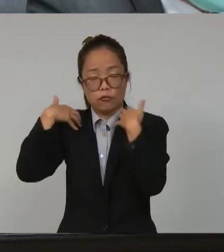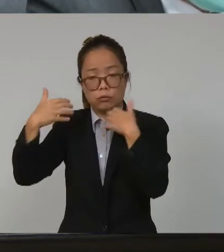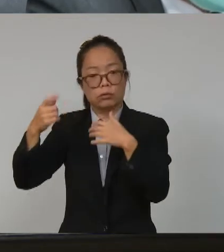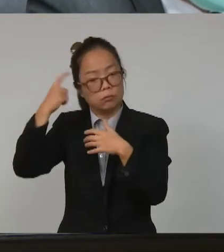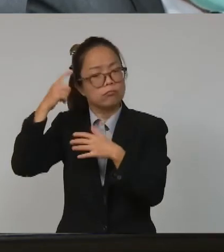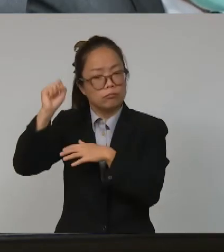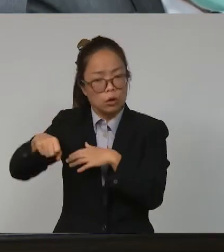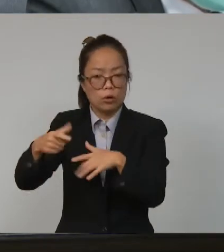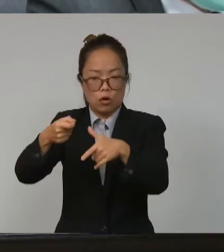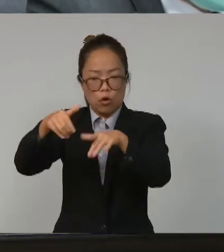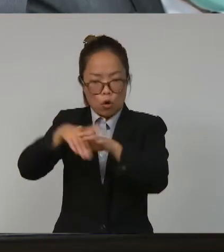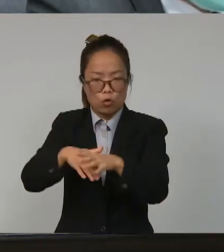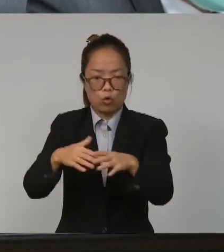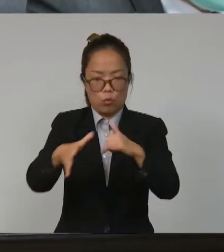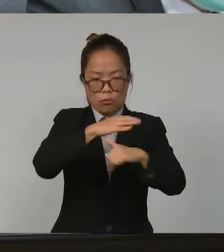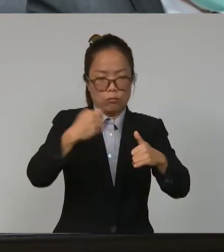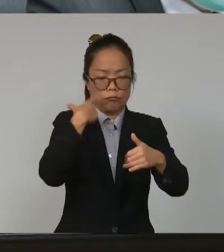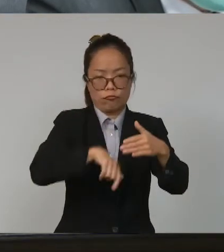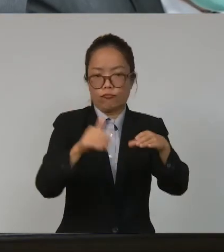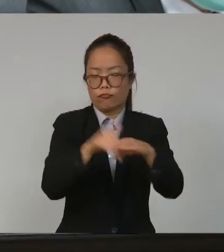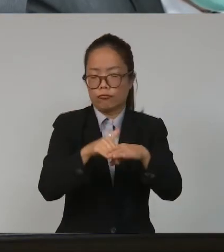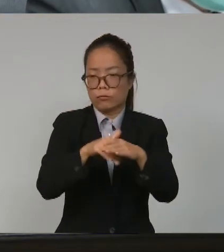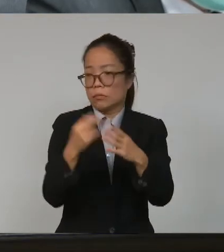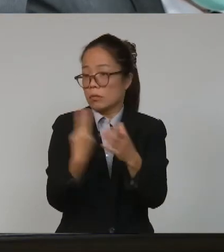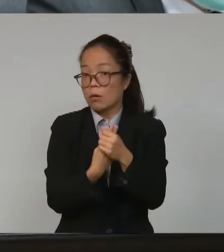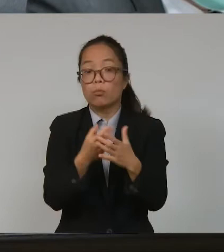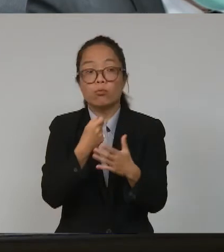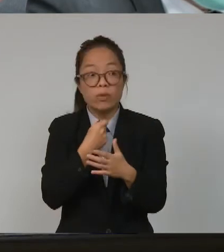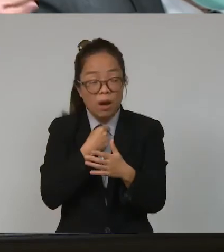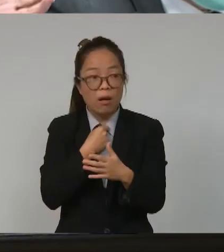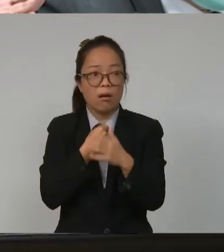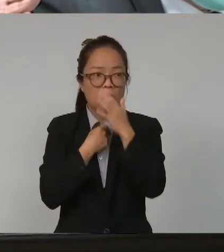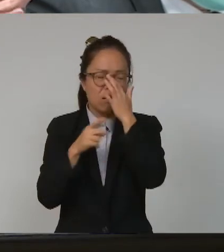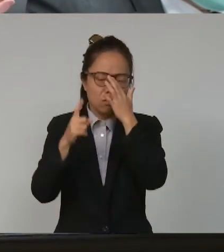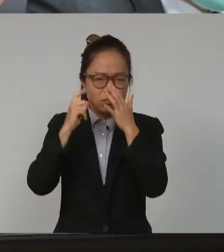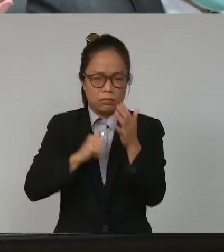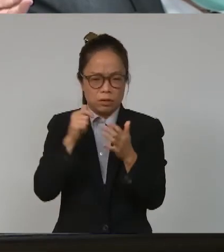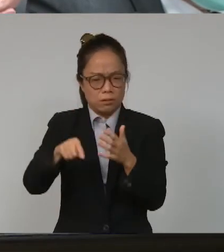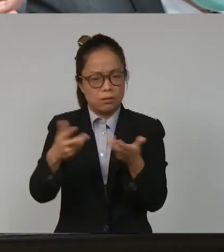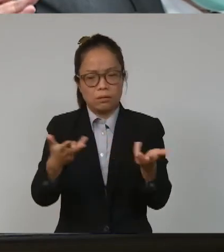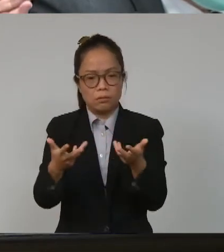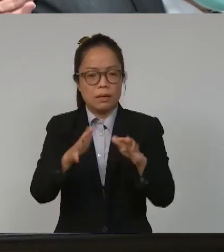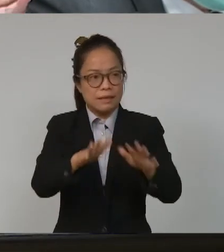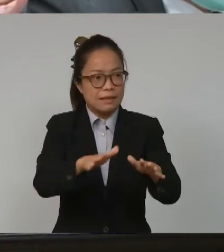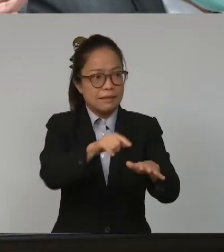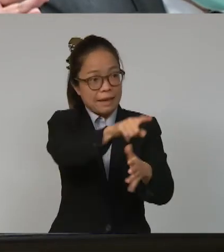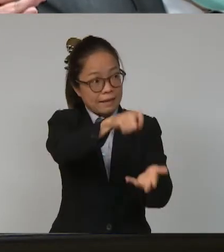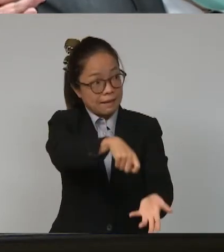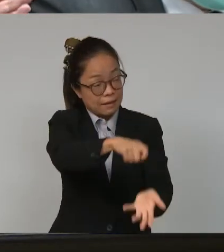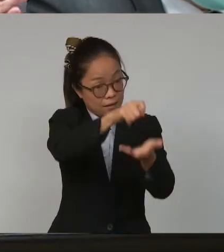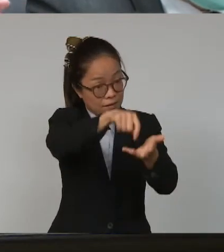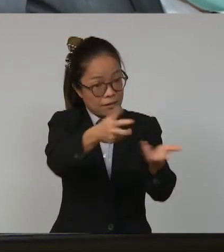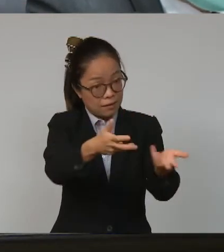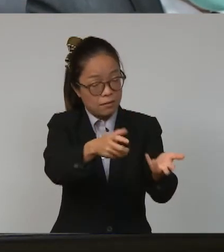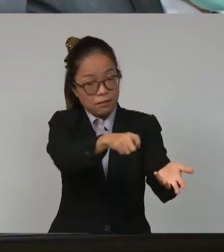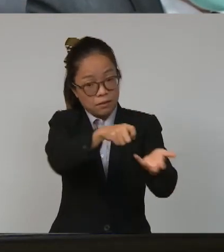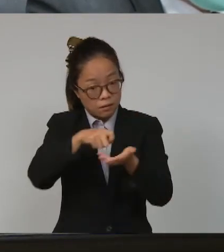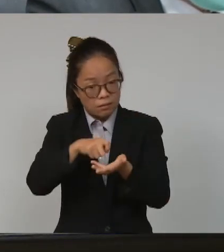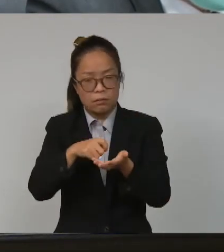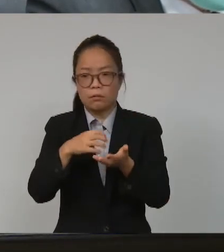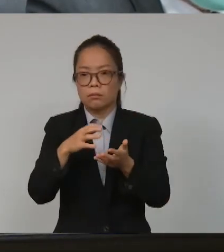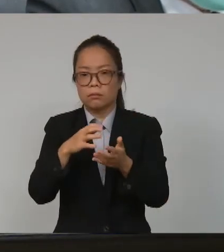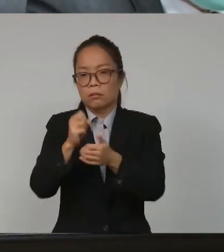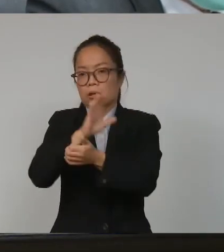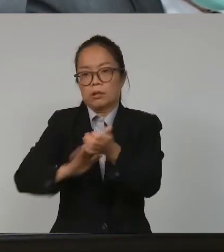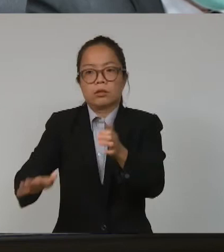是这个公投绑大选的一个情况之下，那你就其实这个案件今天投的这个今天提的这个案件也不会